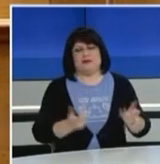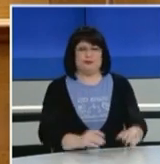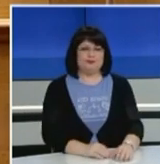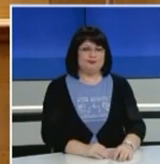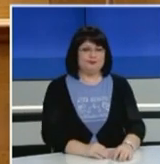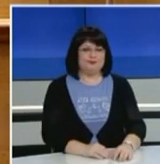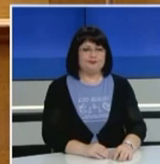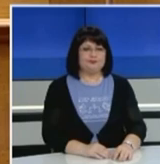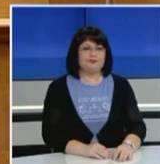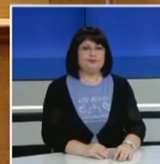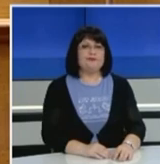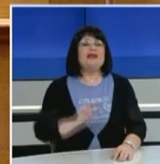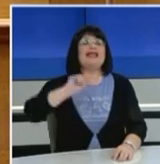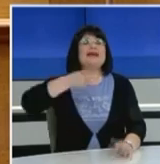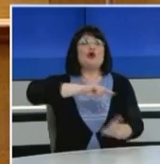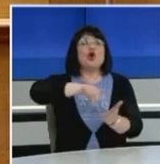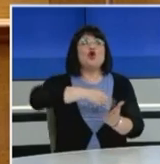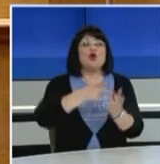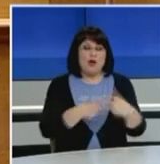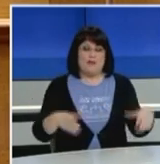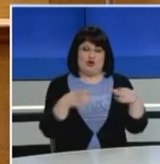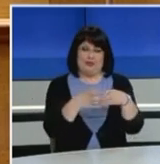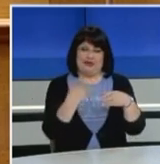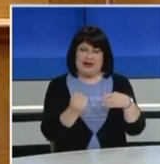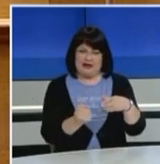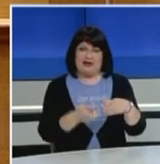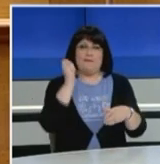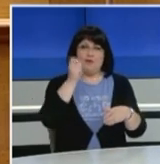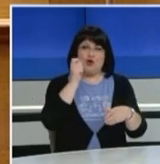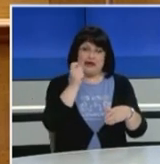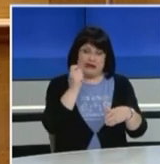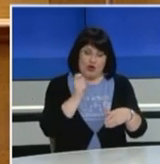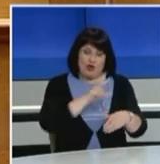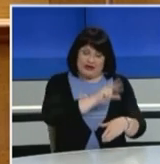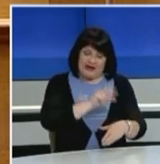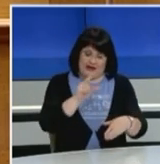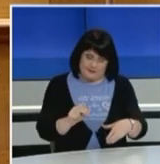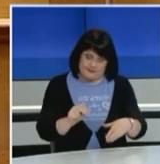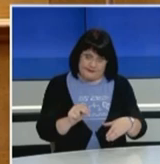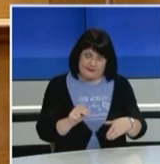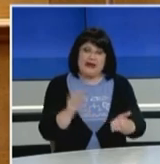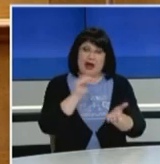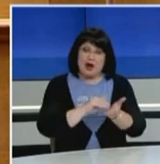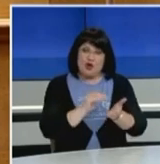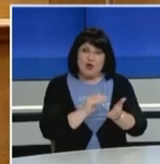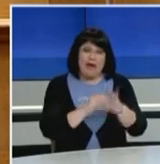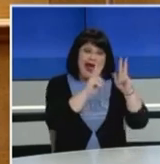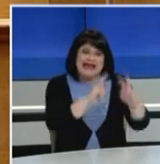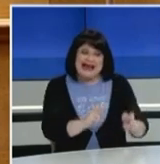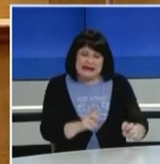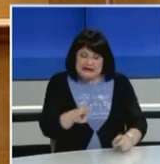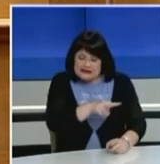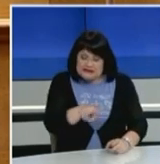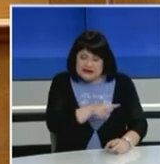Αυτός ο διπλός ρόλος της Επιτροπής ως πολιτικού και ταυτόχρονα ανακριτικού οργάνου είναι